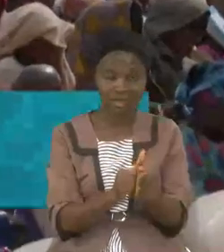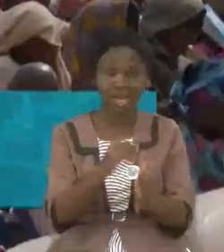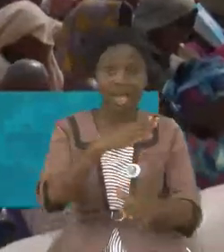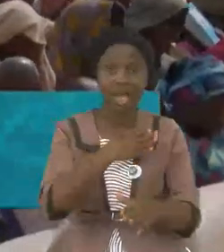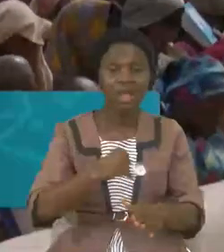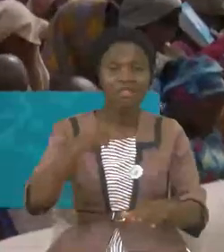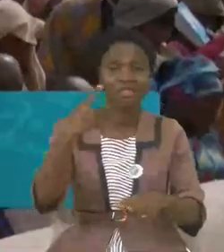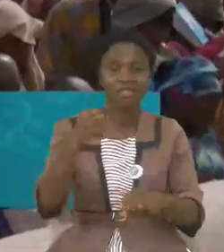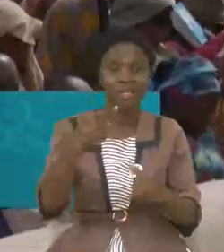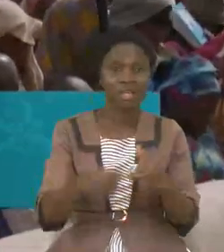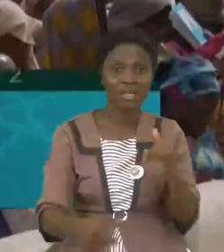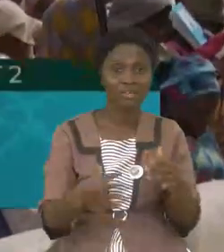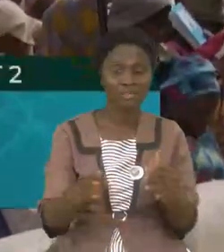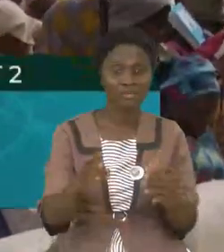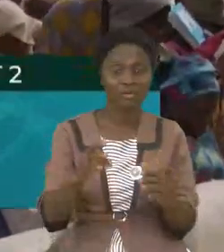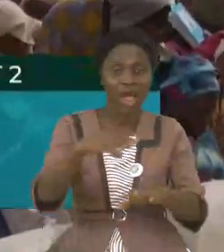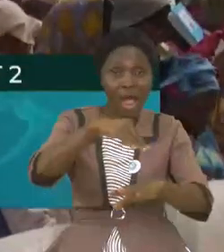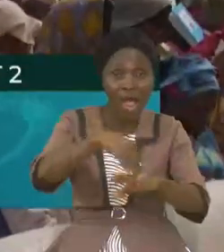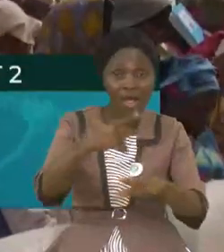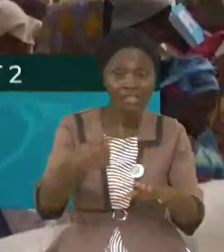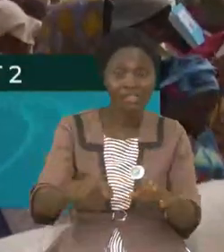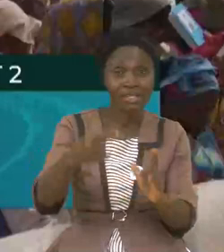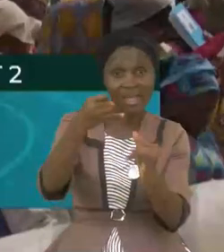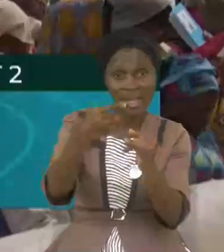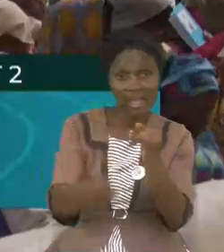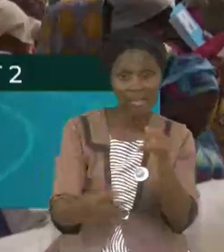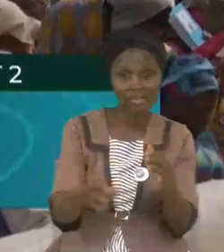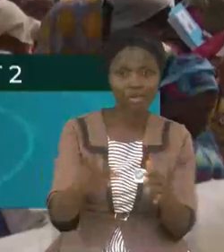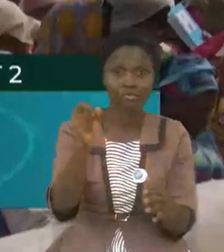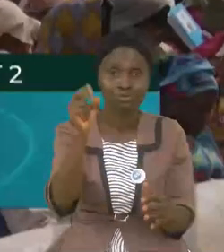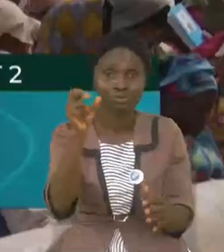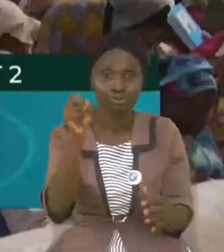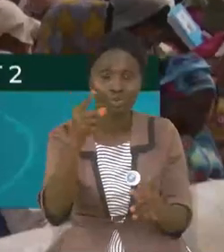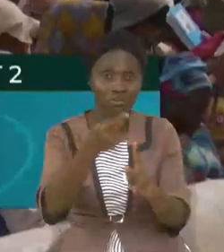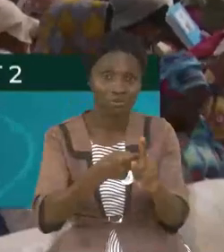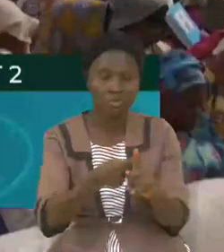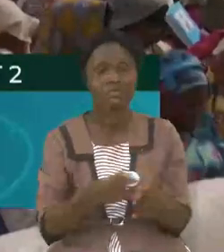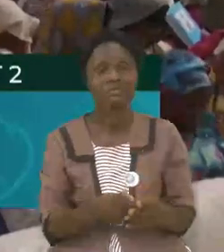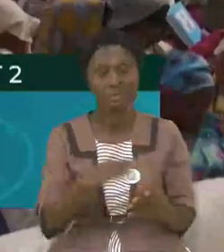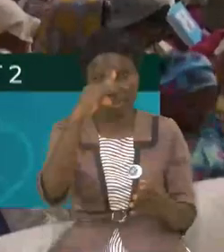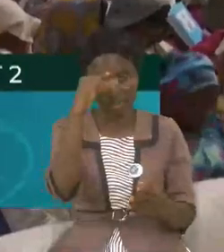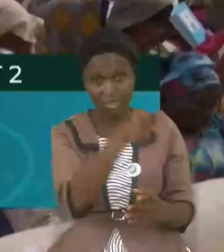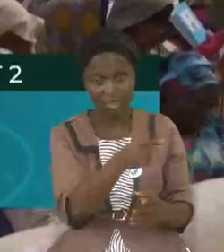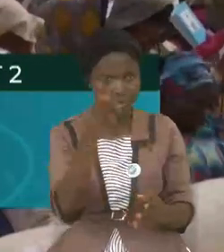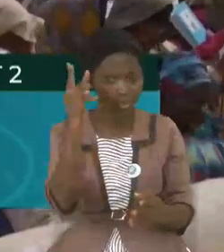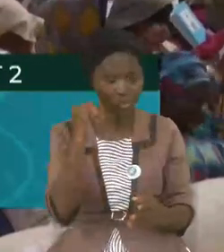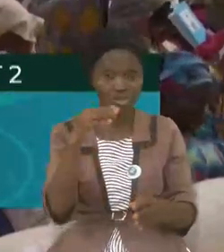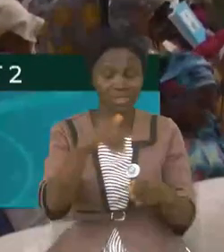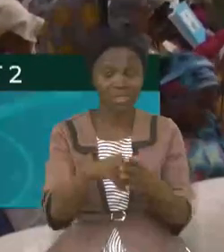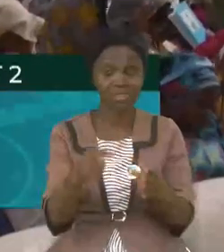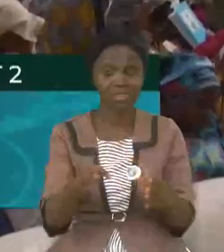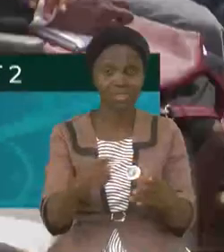toutes ces choses se sont accomplies sur le roi Nebuchadnezzar. Verset 29. Au bout de